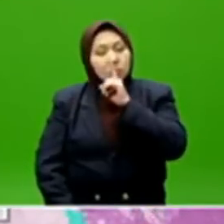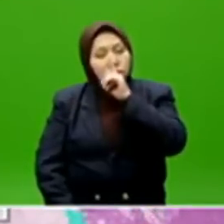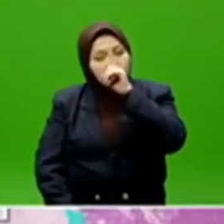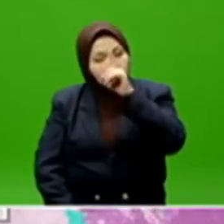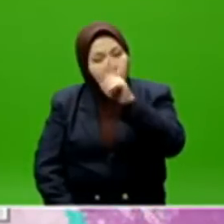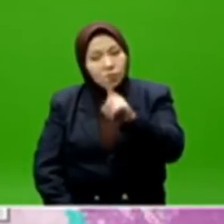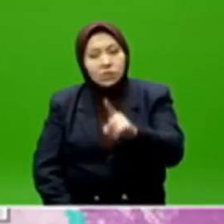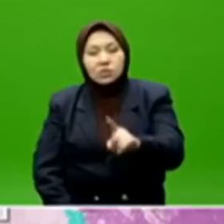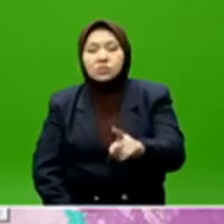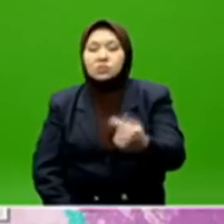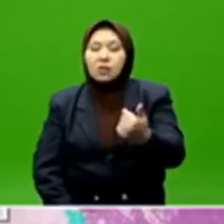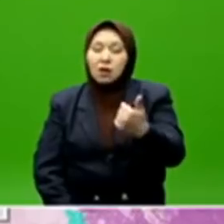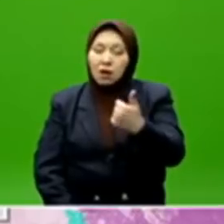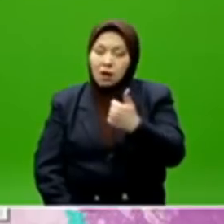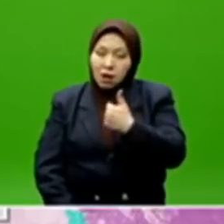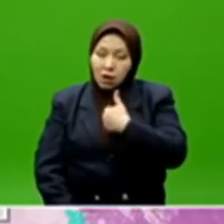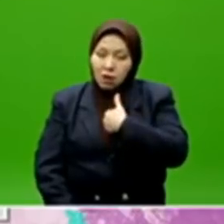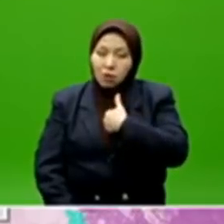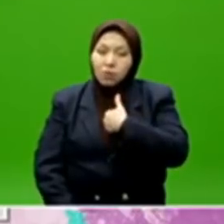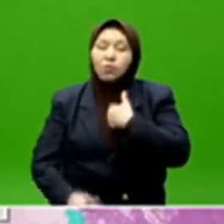inni